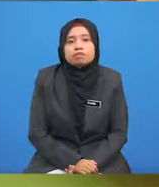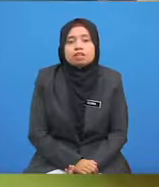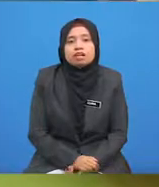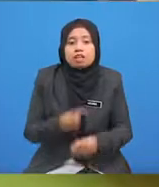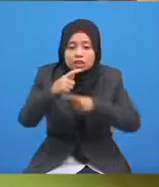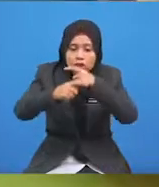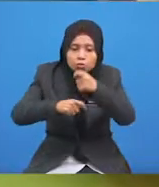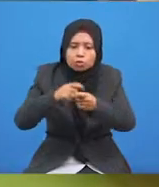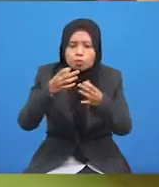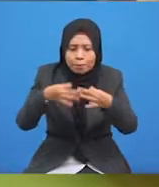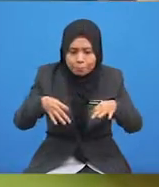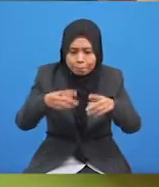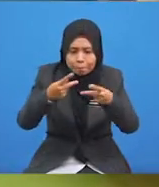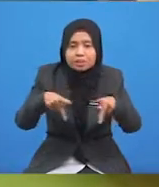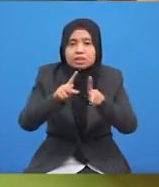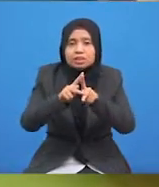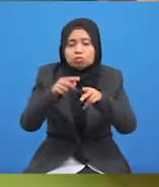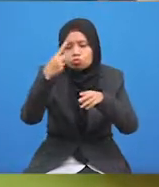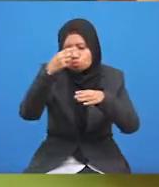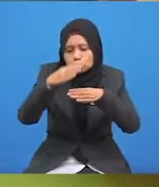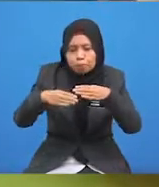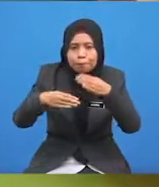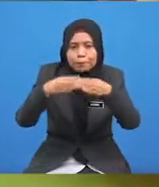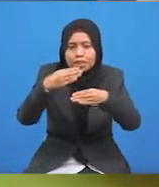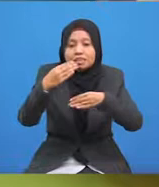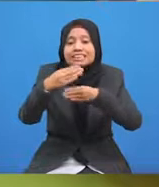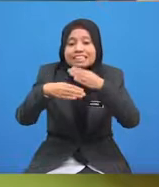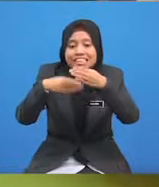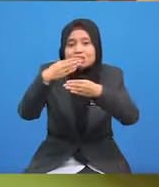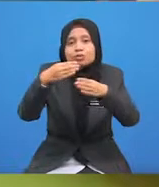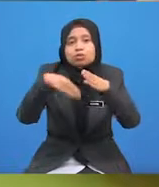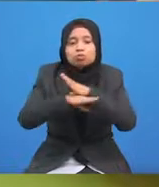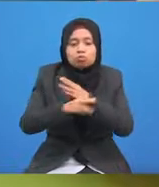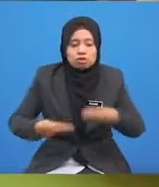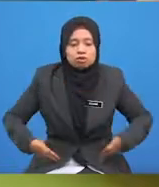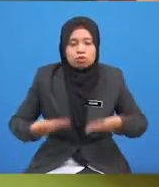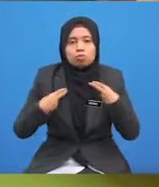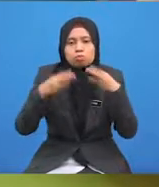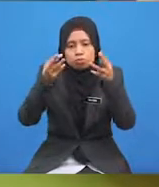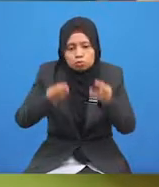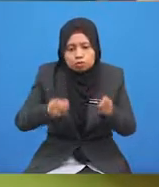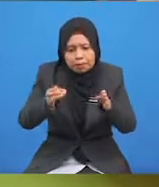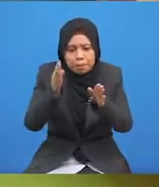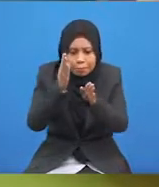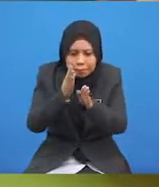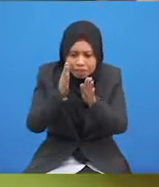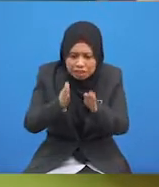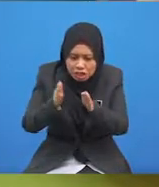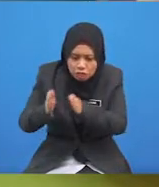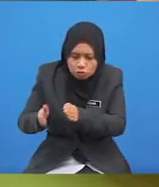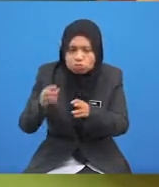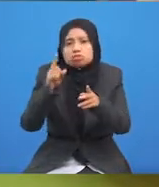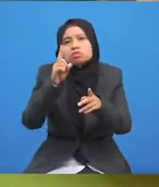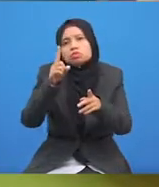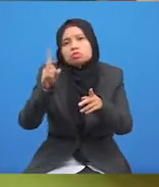Tamadun penting demi membina kemajuan dan kemodenan kehidupan manusia yang teratur dalam